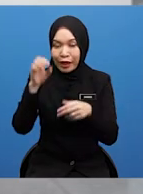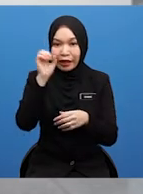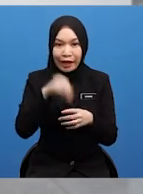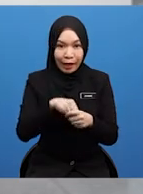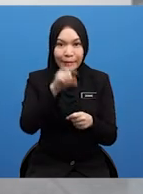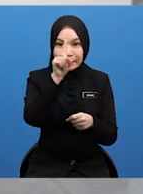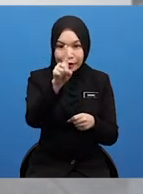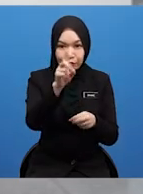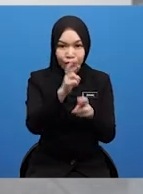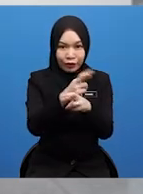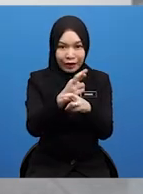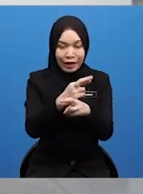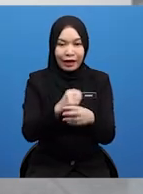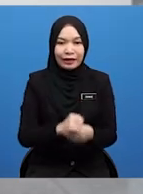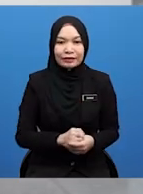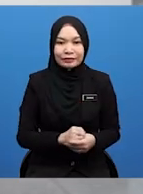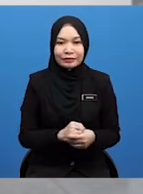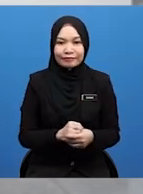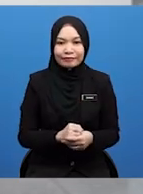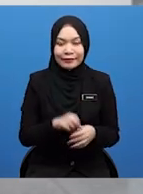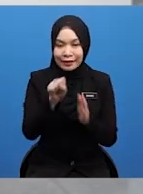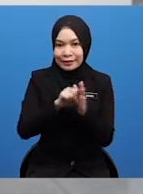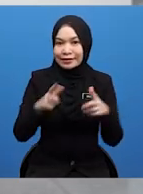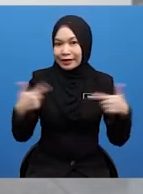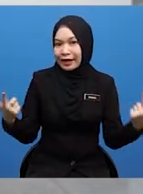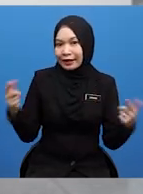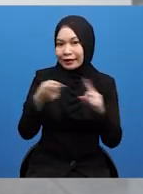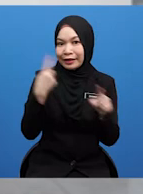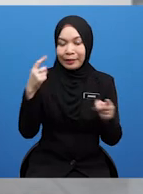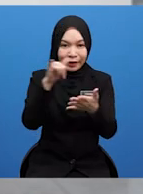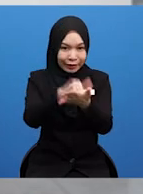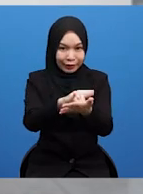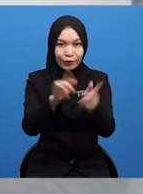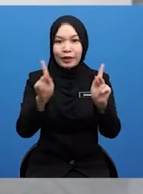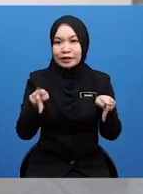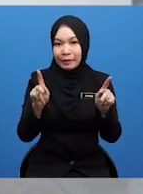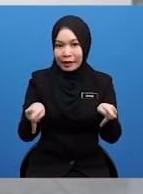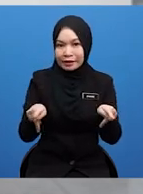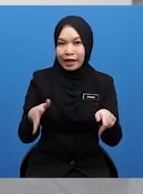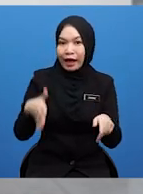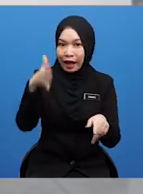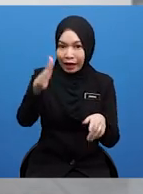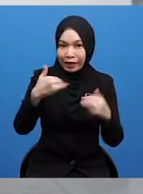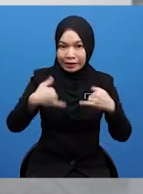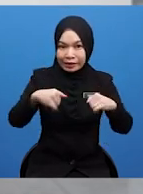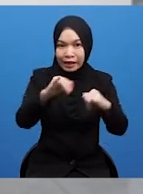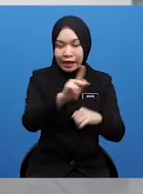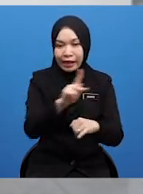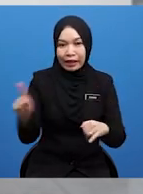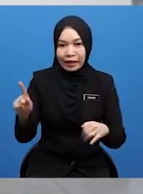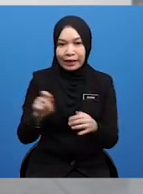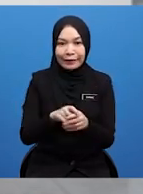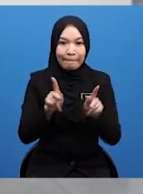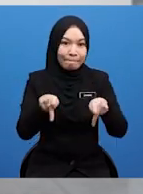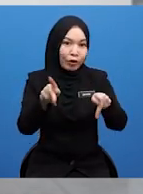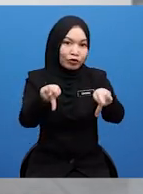betul cie Jadi selain dipakai itu para pelajar juga akan menjalankan proses